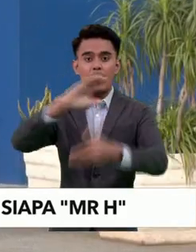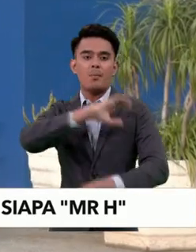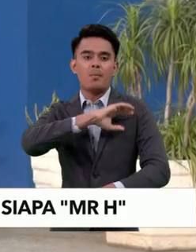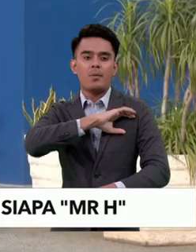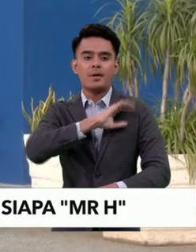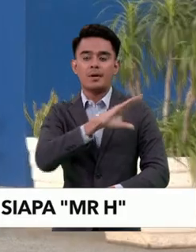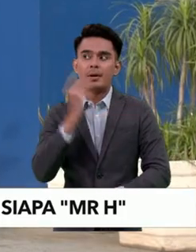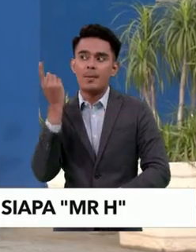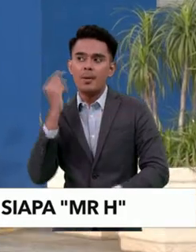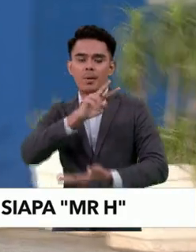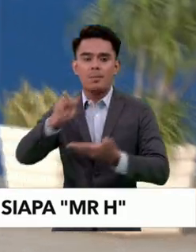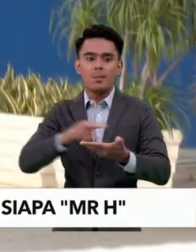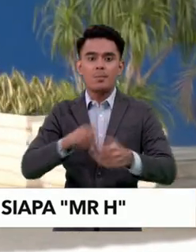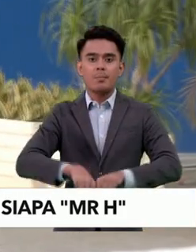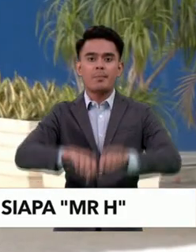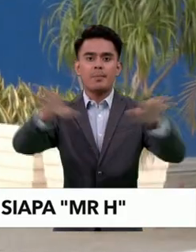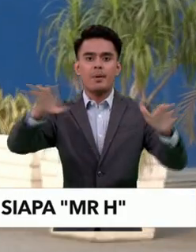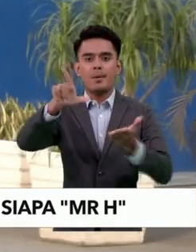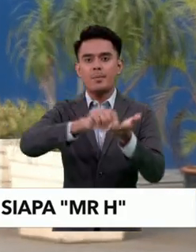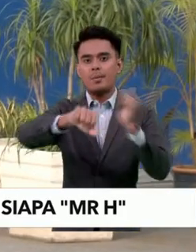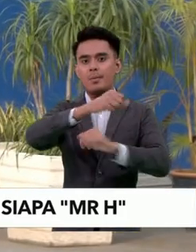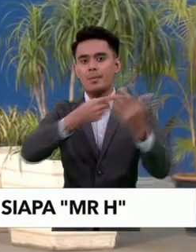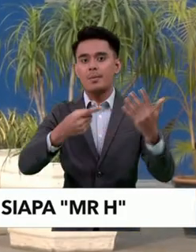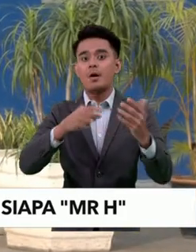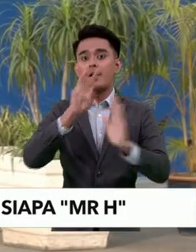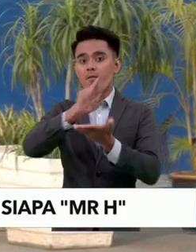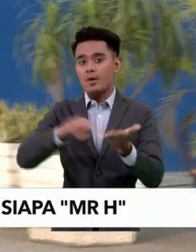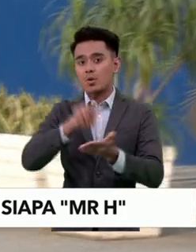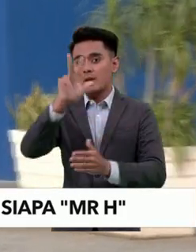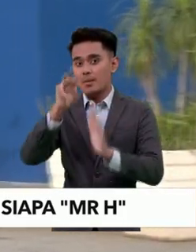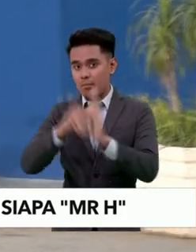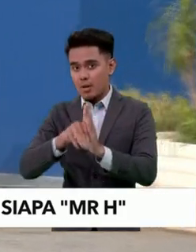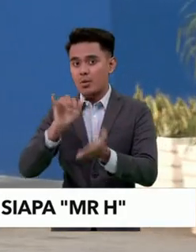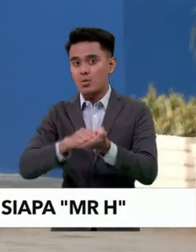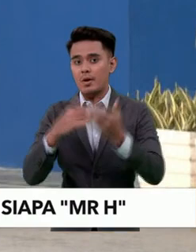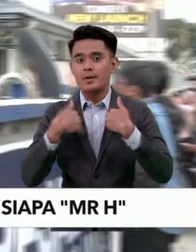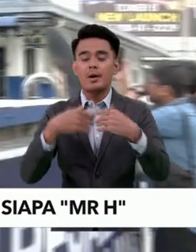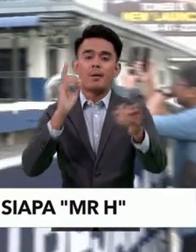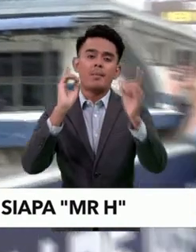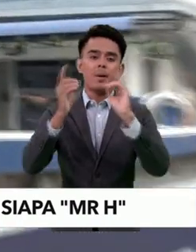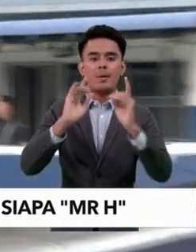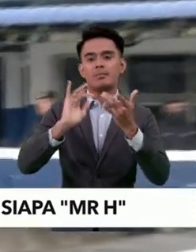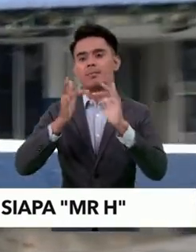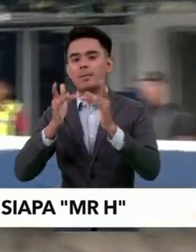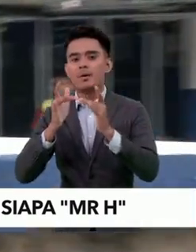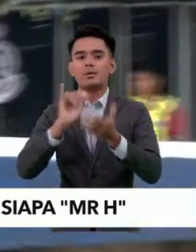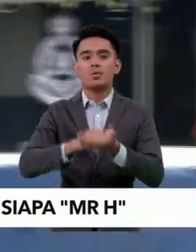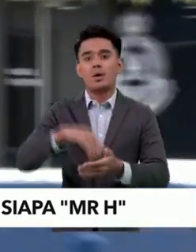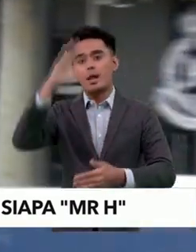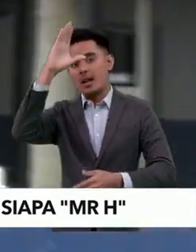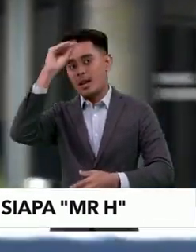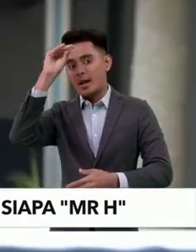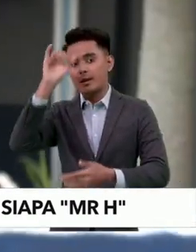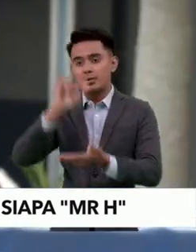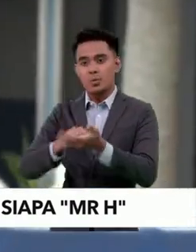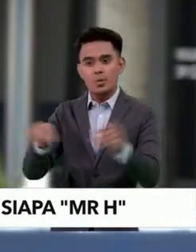baru-baru ini tular menerusi media sosial video berdurasi 3 minit memaparkan perbualan secara dalam talian antara lelaki didakwa